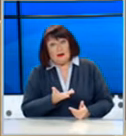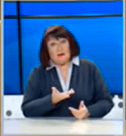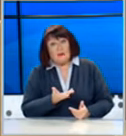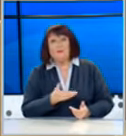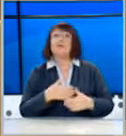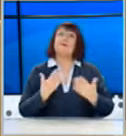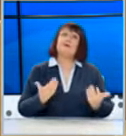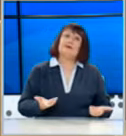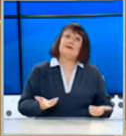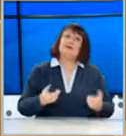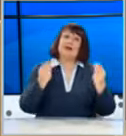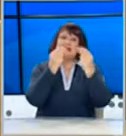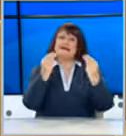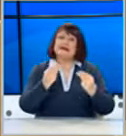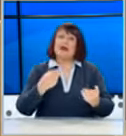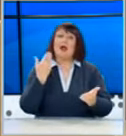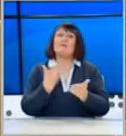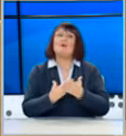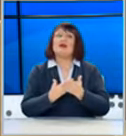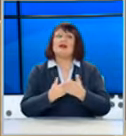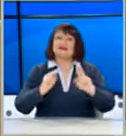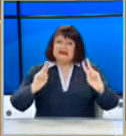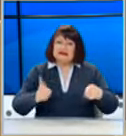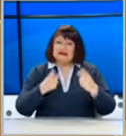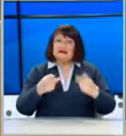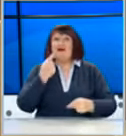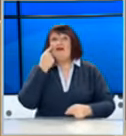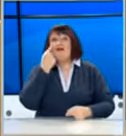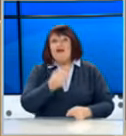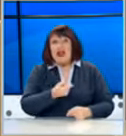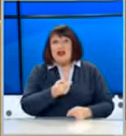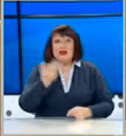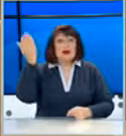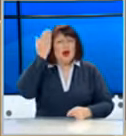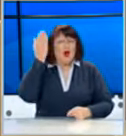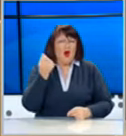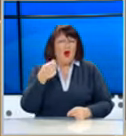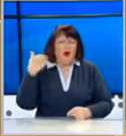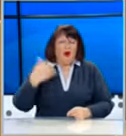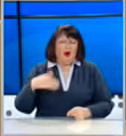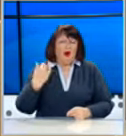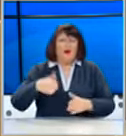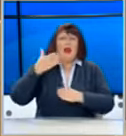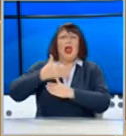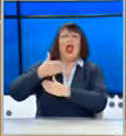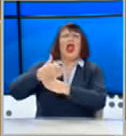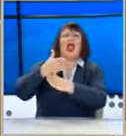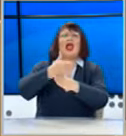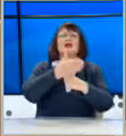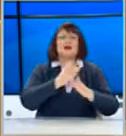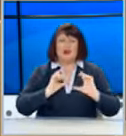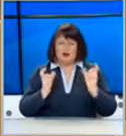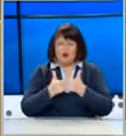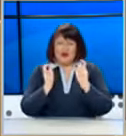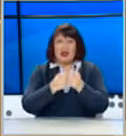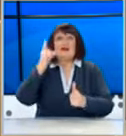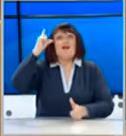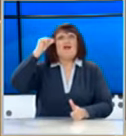ενώ υπάρχουν στοιχεία που αποκαλύπτουν ότι το κόστος ενοικίων έχει αυξηθεί για οικογένειες και